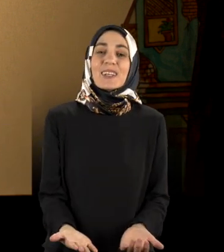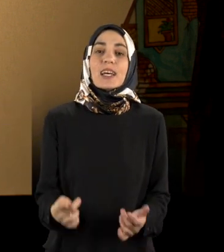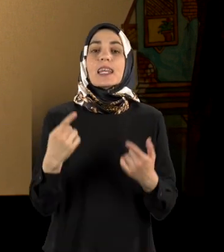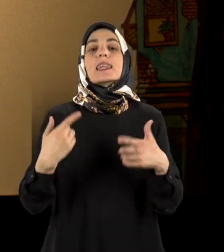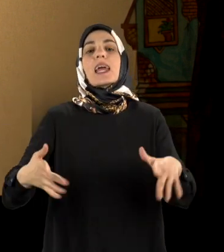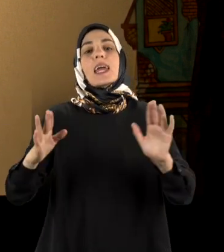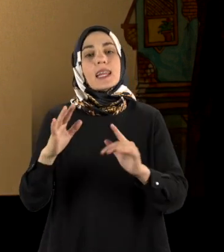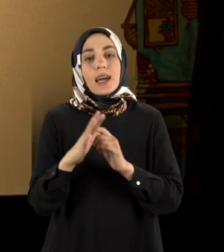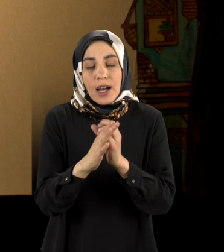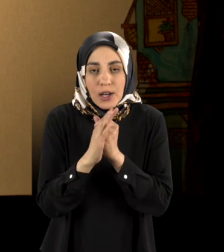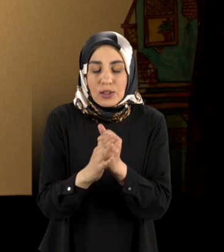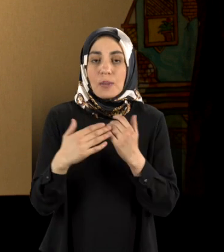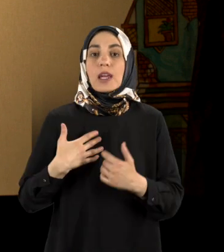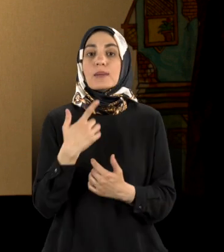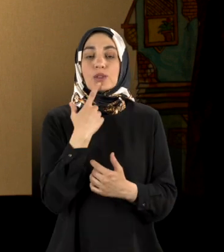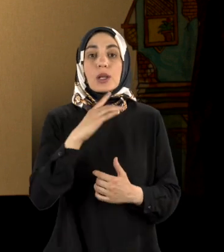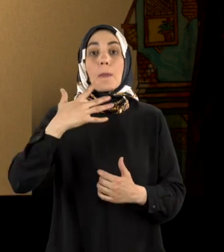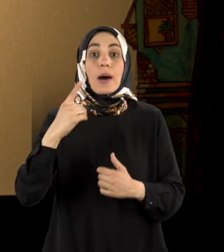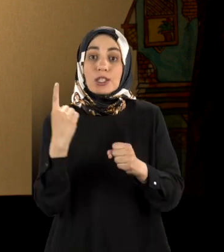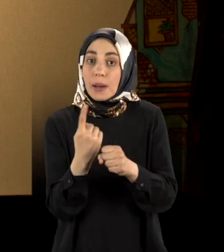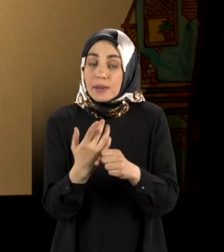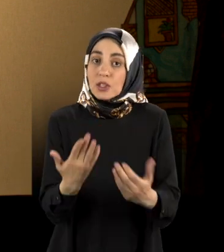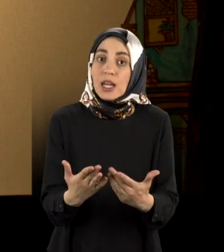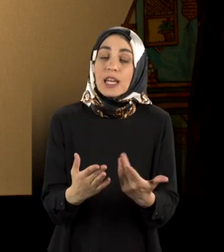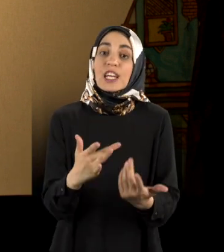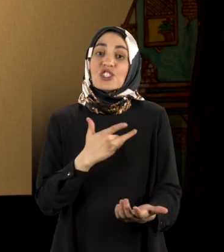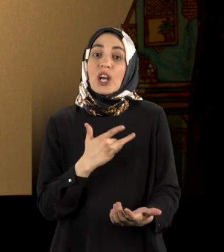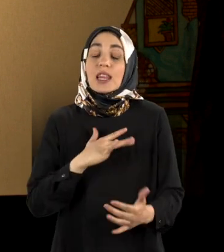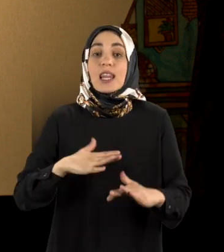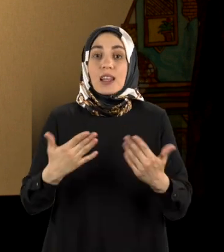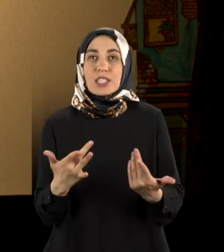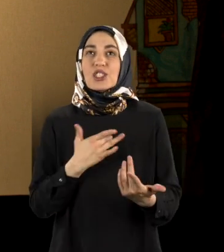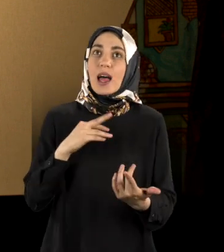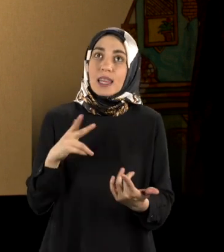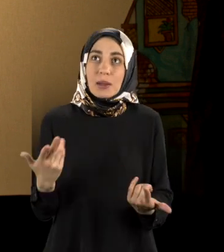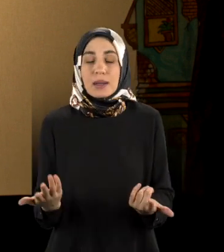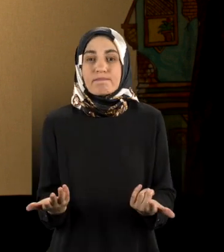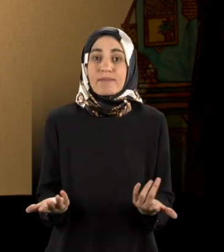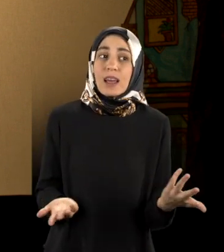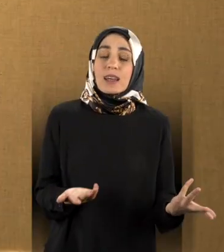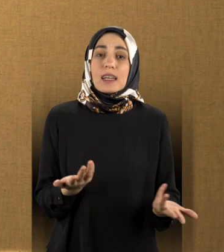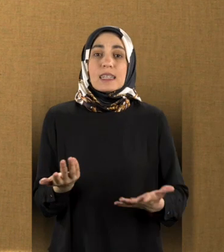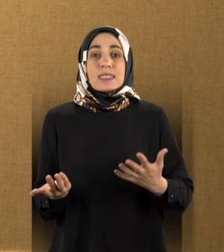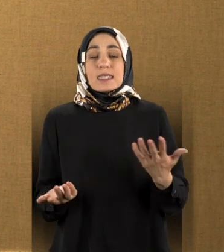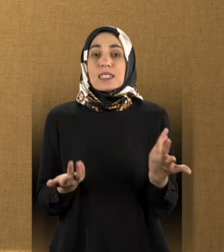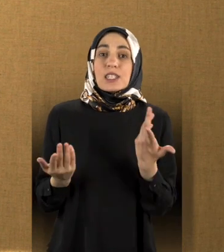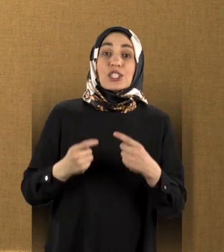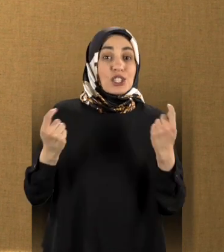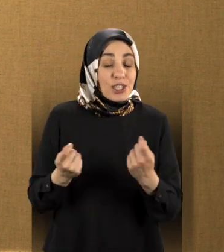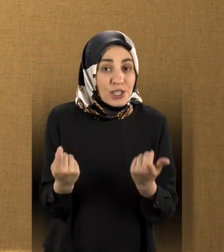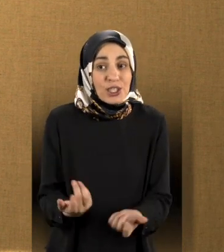kızı değil karagözüm benim söylediğim başka bir şey canlı değil fakat canlı gibi